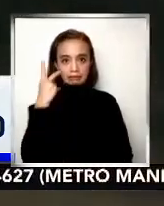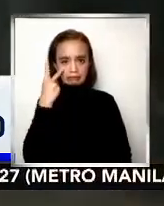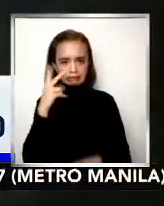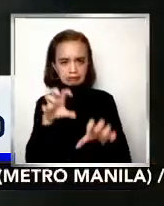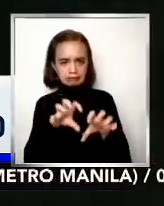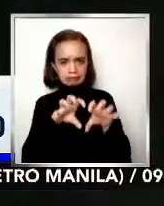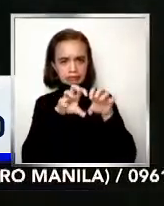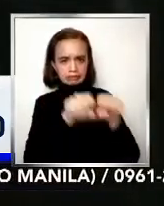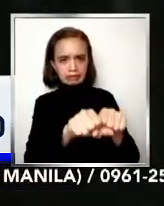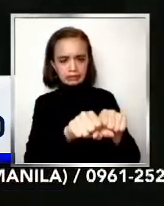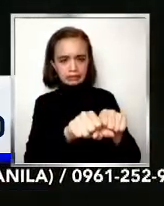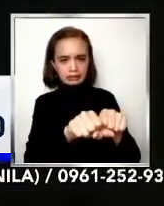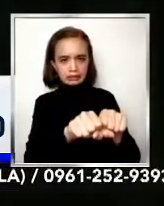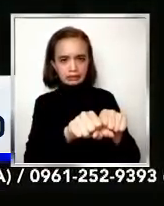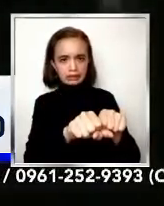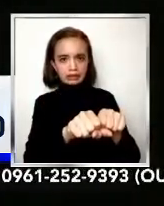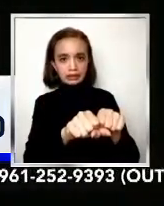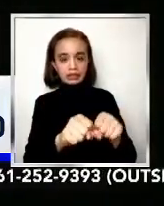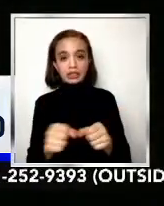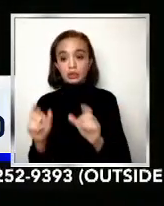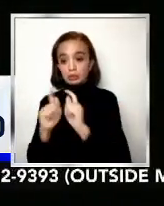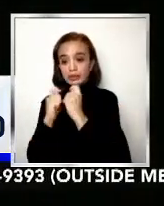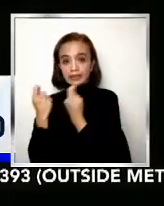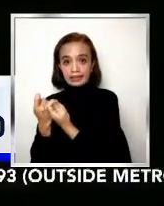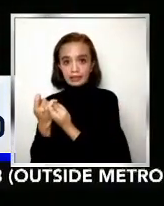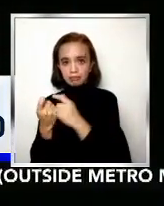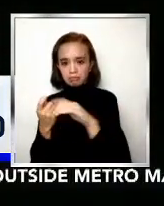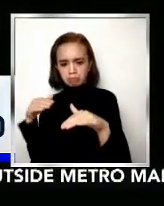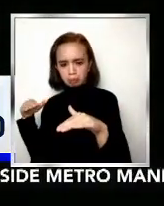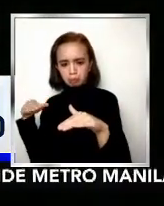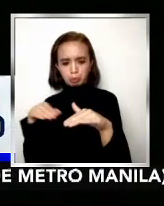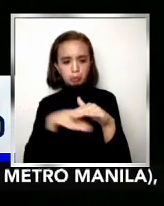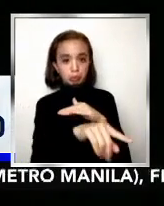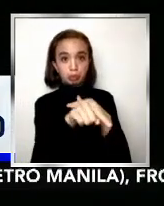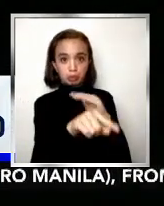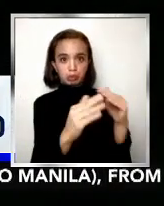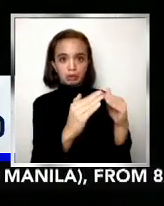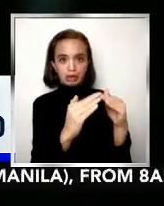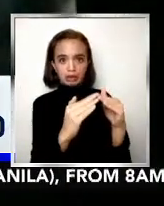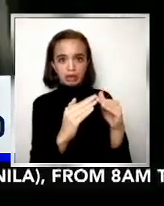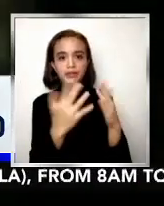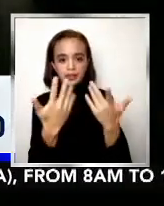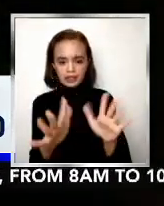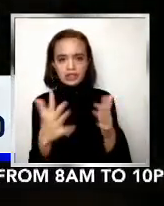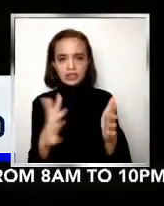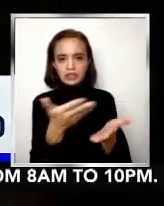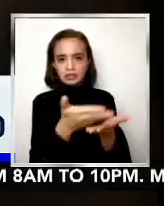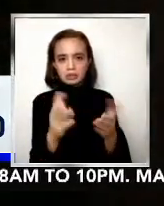Nagtakbuhan na ang raiding team papasok sa nasabing bahay matapos ang by-bust operation.